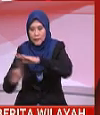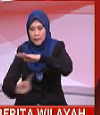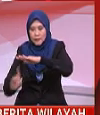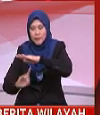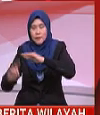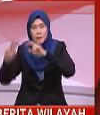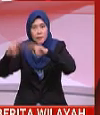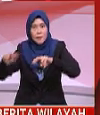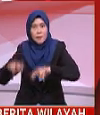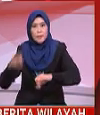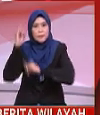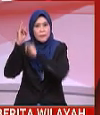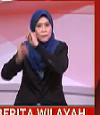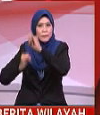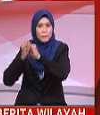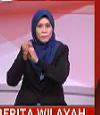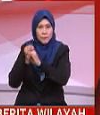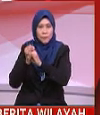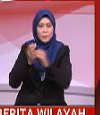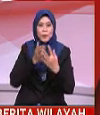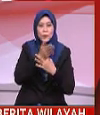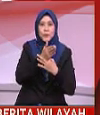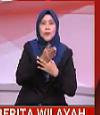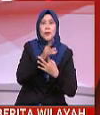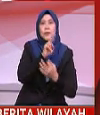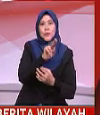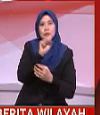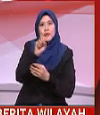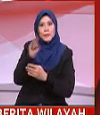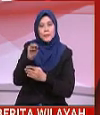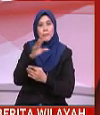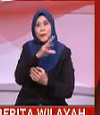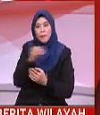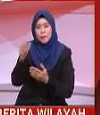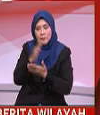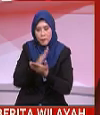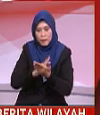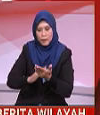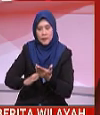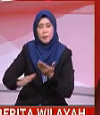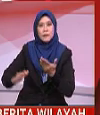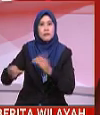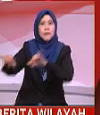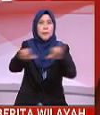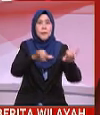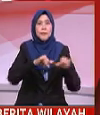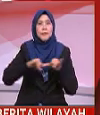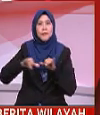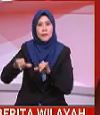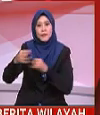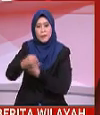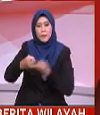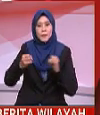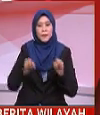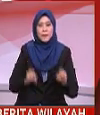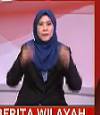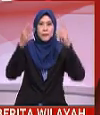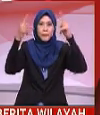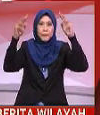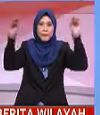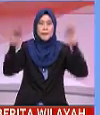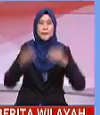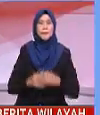dan Kajian Antarabangsa Universiti Sains Malaysia USM serta bahagian penyelarasan pelaksanaan Jabatan Perdana